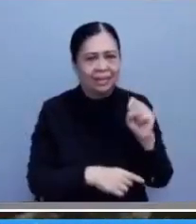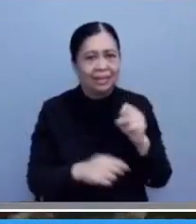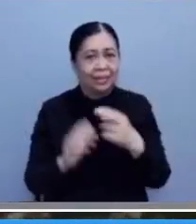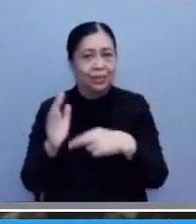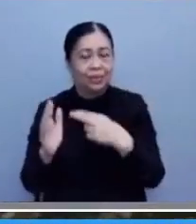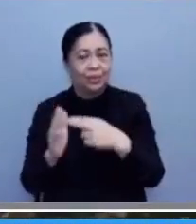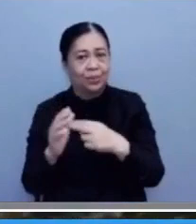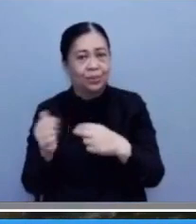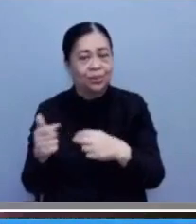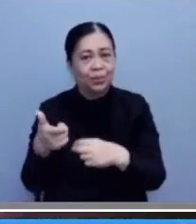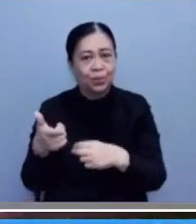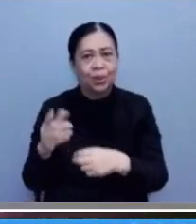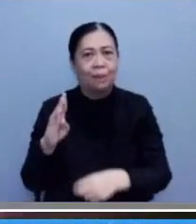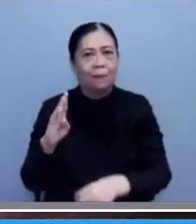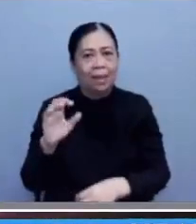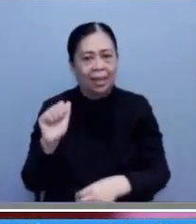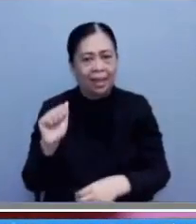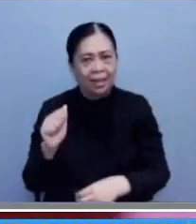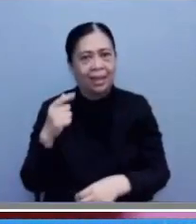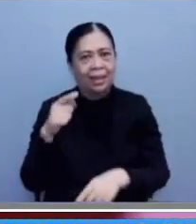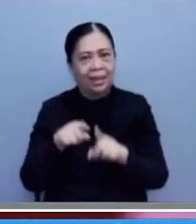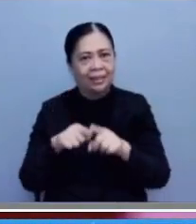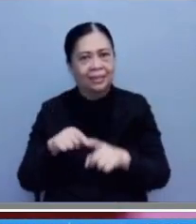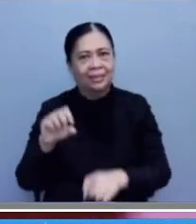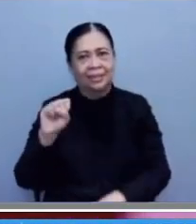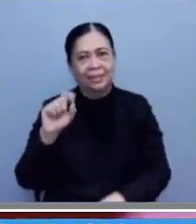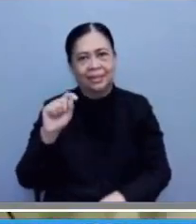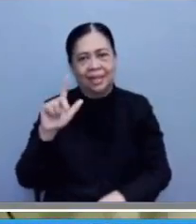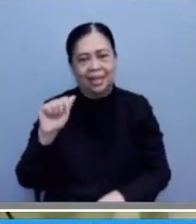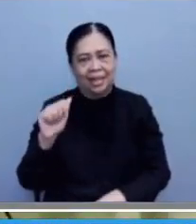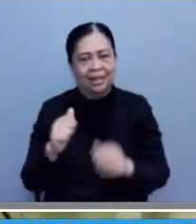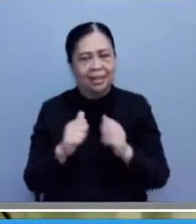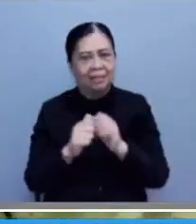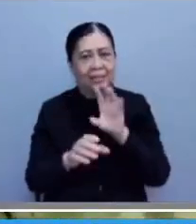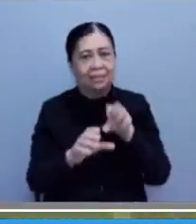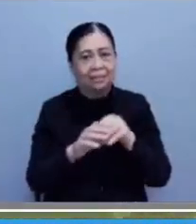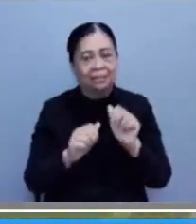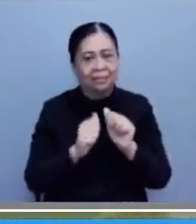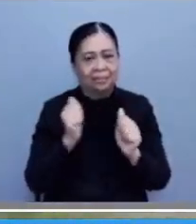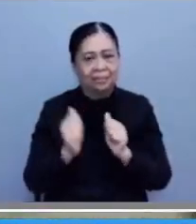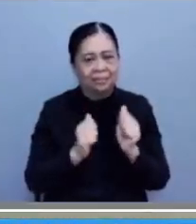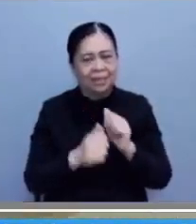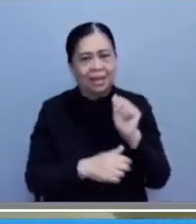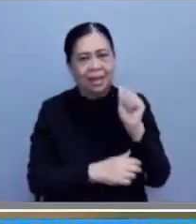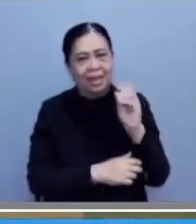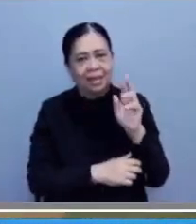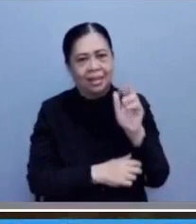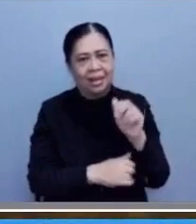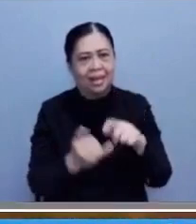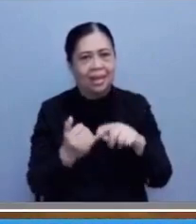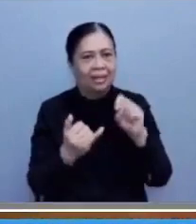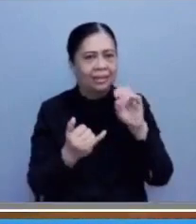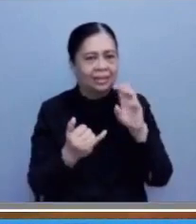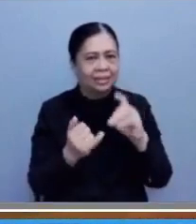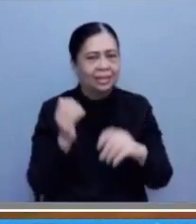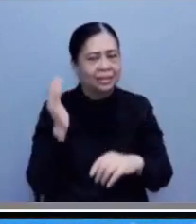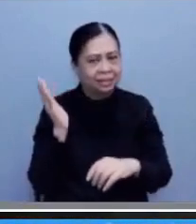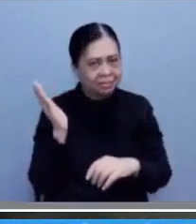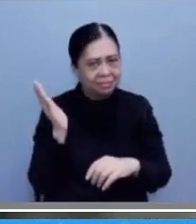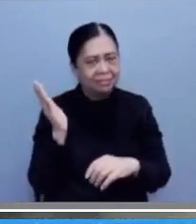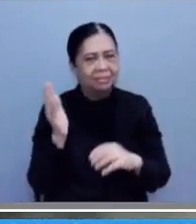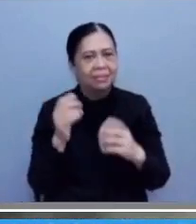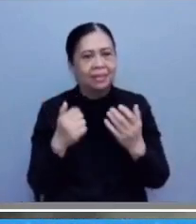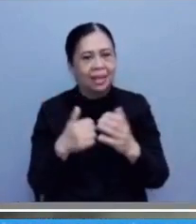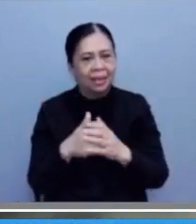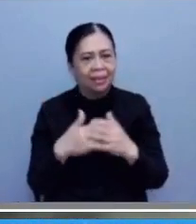Queen Bea Alonzo bilang Stella. Joining the cast are Andrea Torres and Sid Lucero. Magiging hadlang sa love story ni na